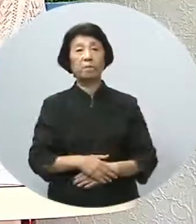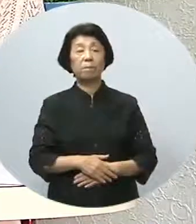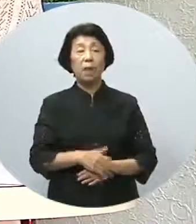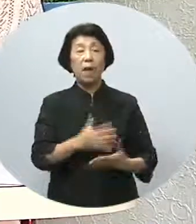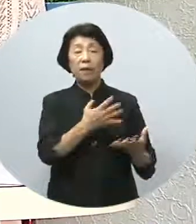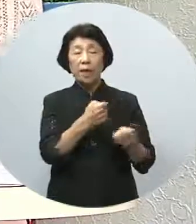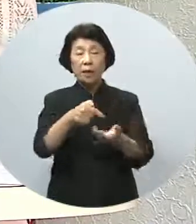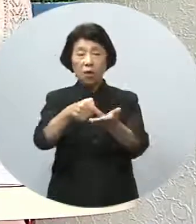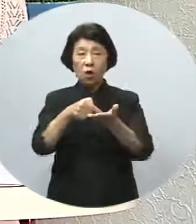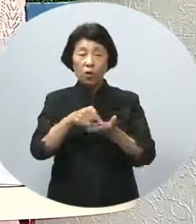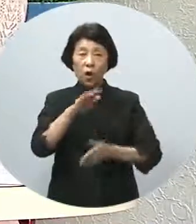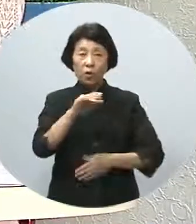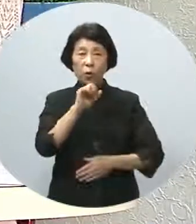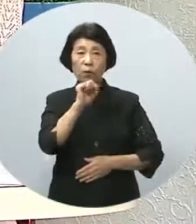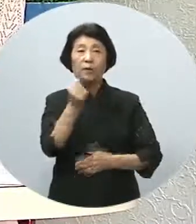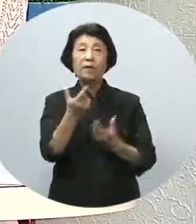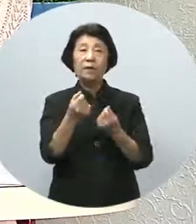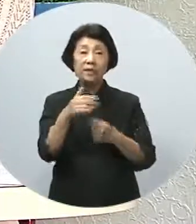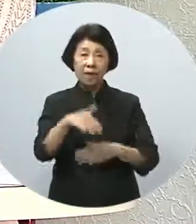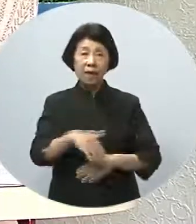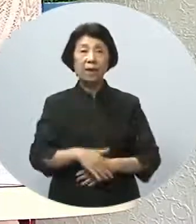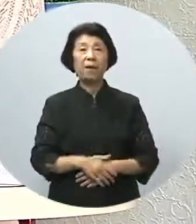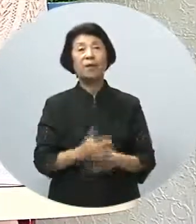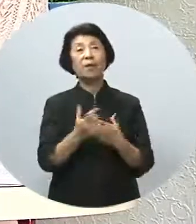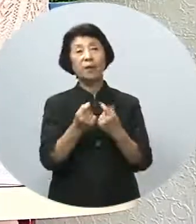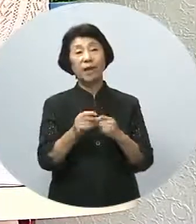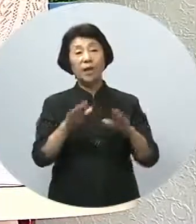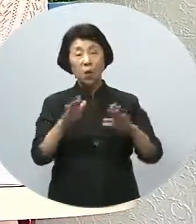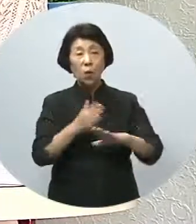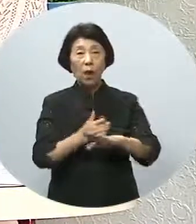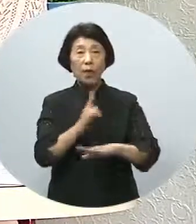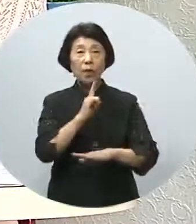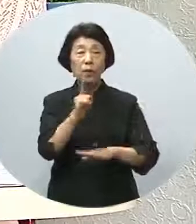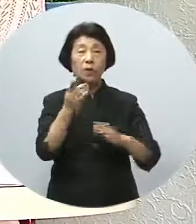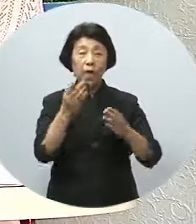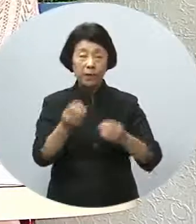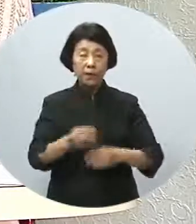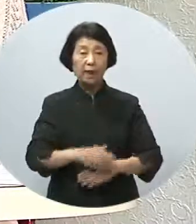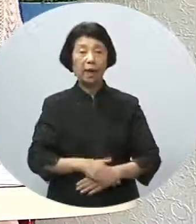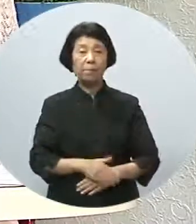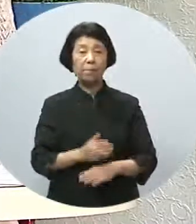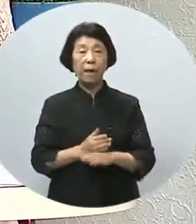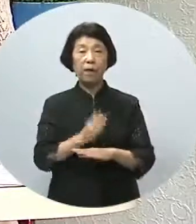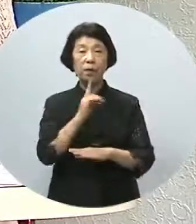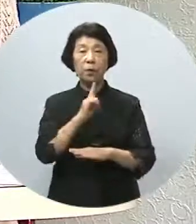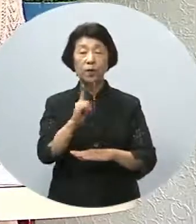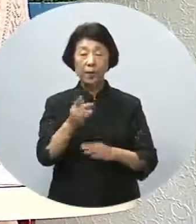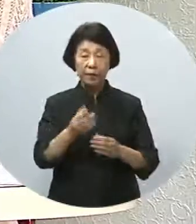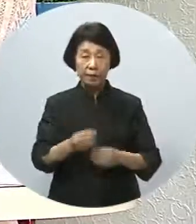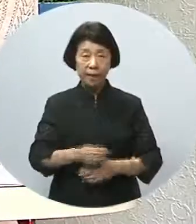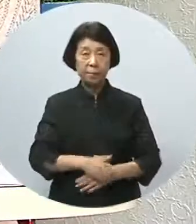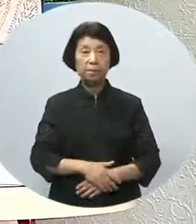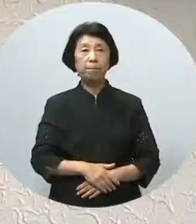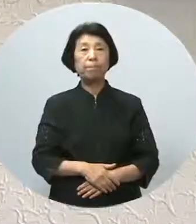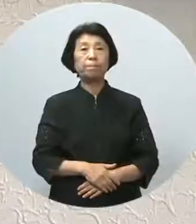ターンの応募があるかいいですねそうですね本日はありがとうございましたありがとうございましょう